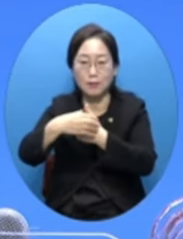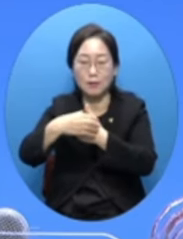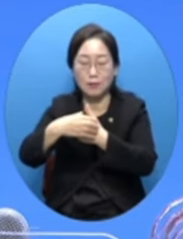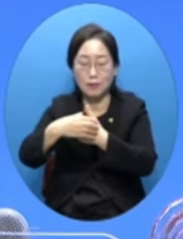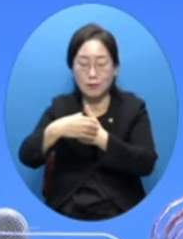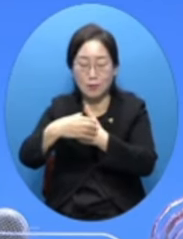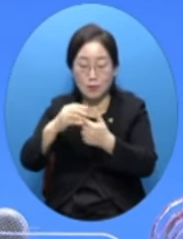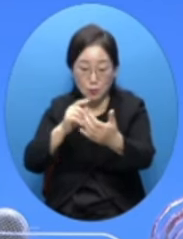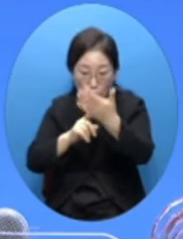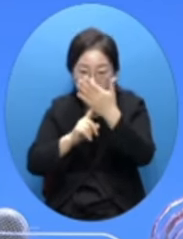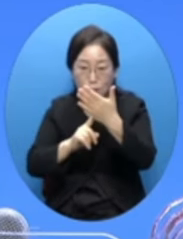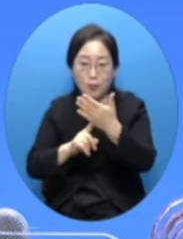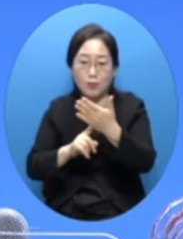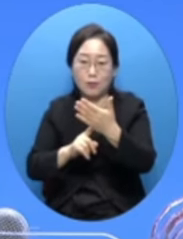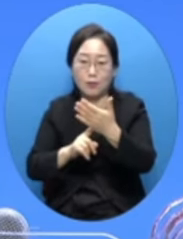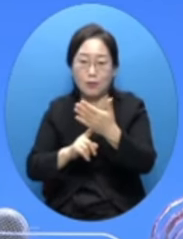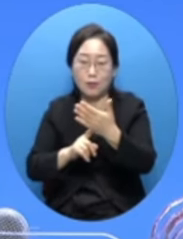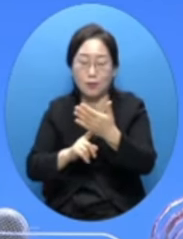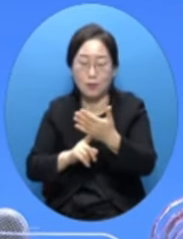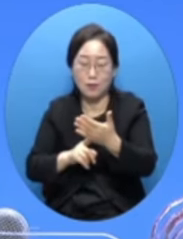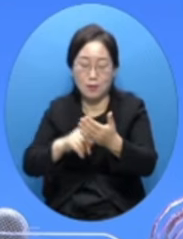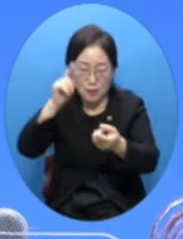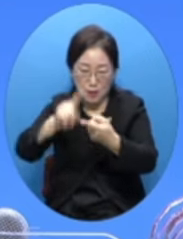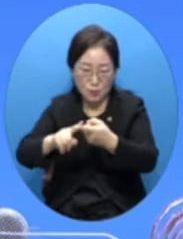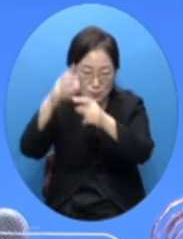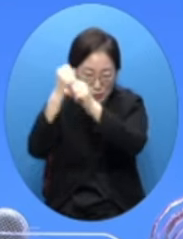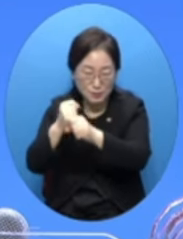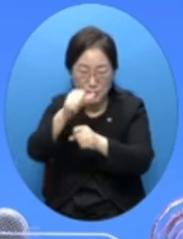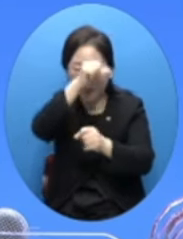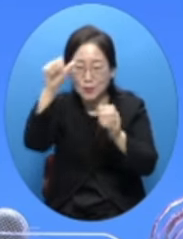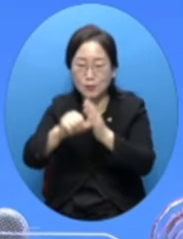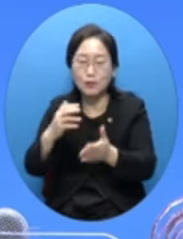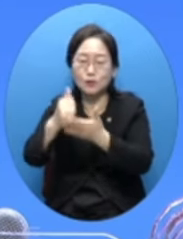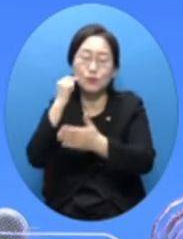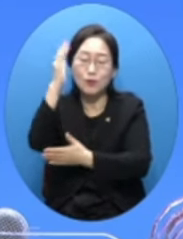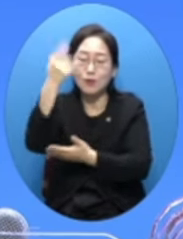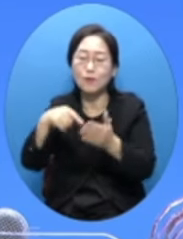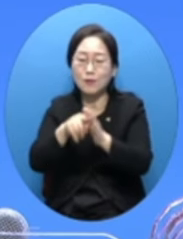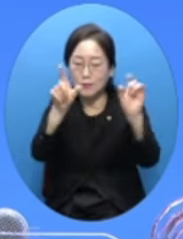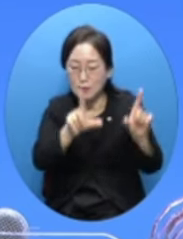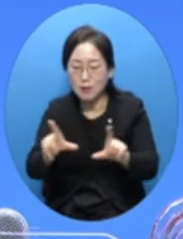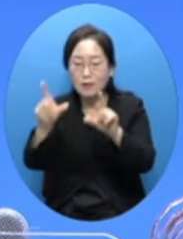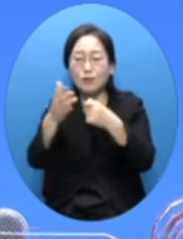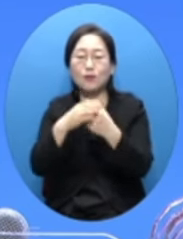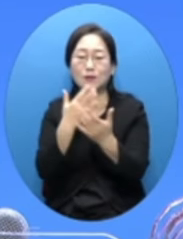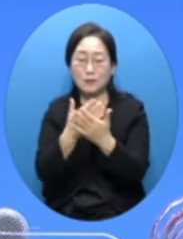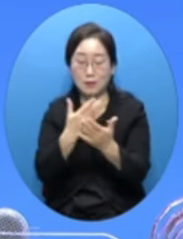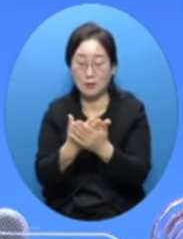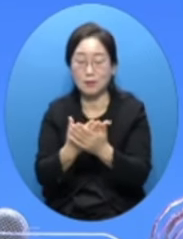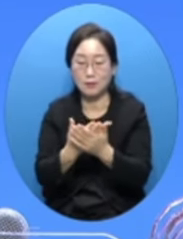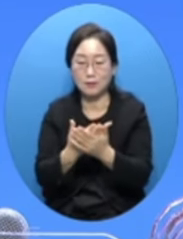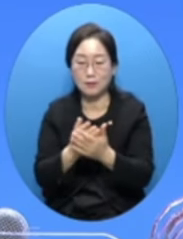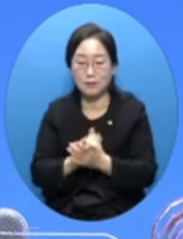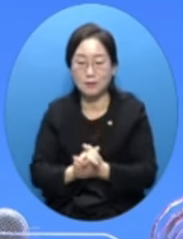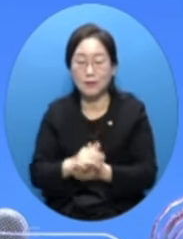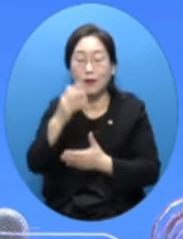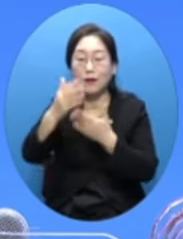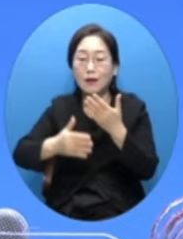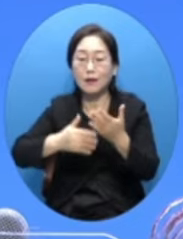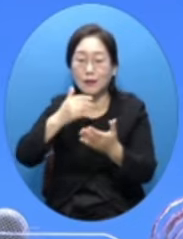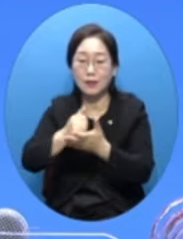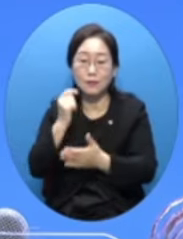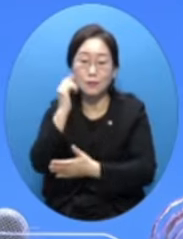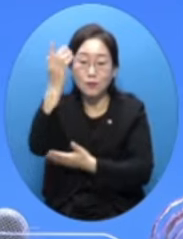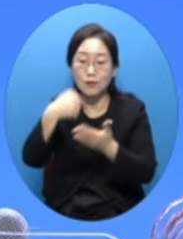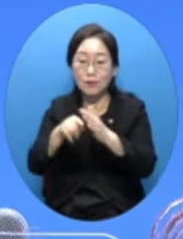보이게 하여 주셔서 그 사명 붙잡고 한평생 주님 영광에 살게 하여 주시옵소서. 하나님의 영광에